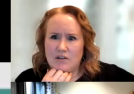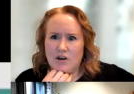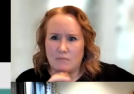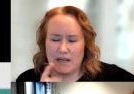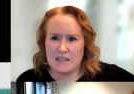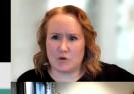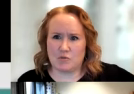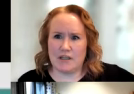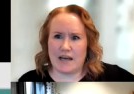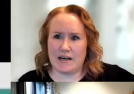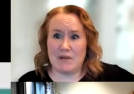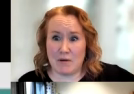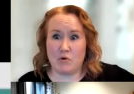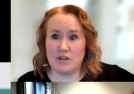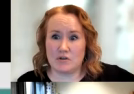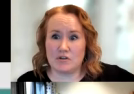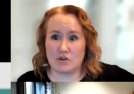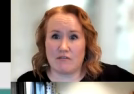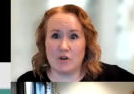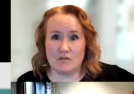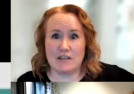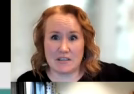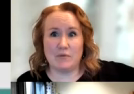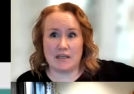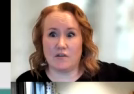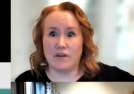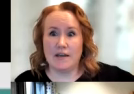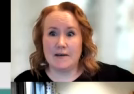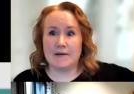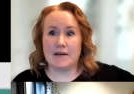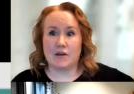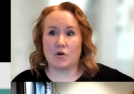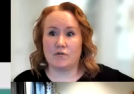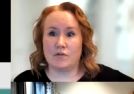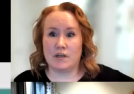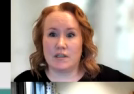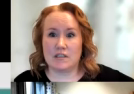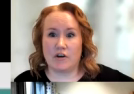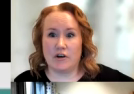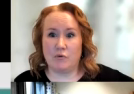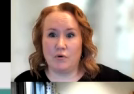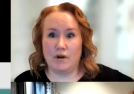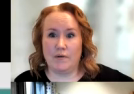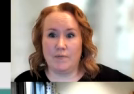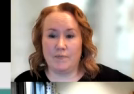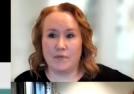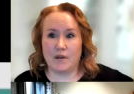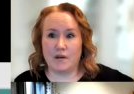så ta med deg det spørsmålet der, minn meg på det, så tar vi det også videre og se om de kan